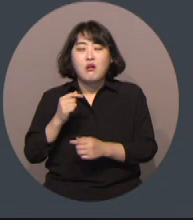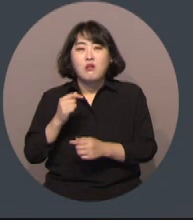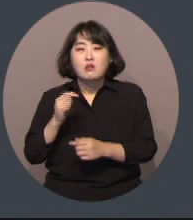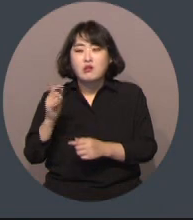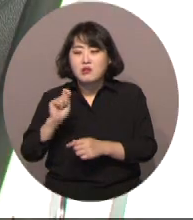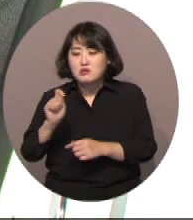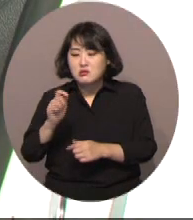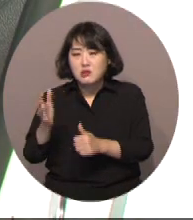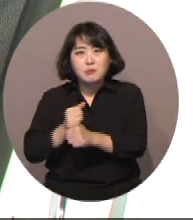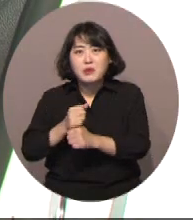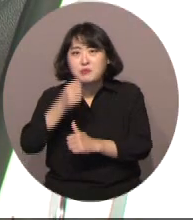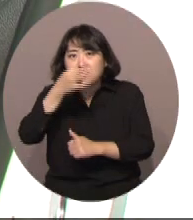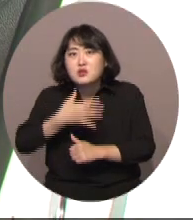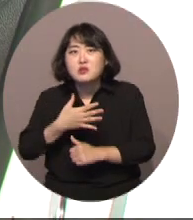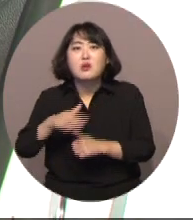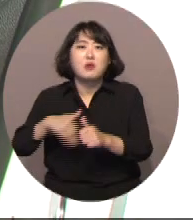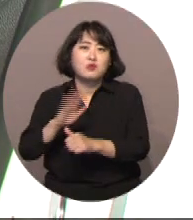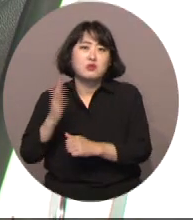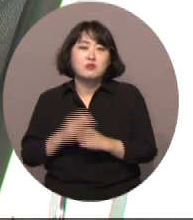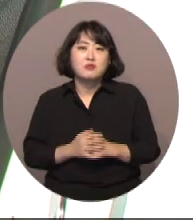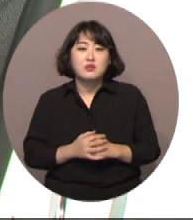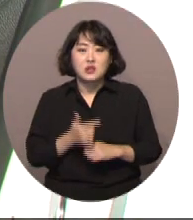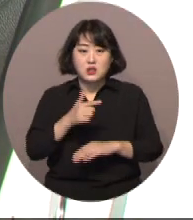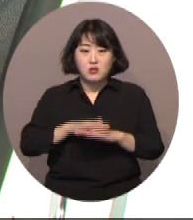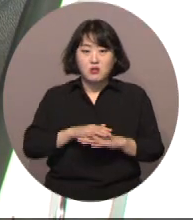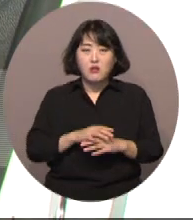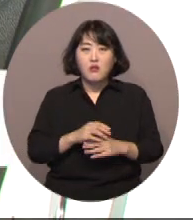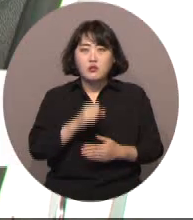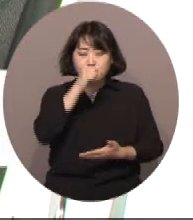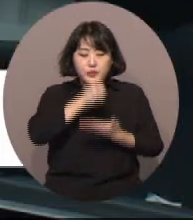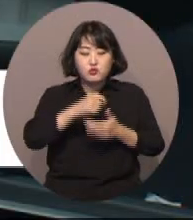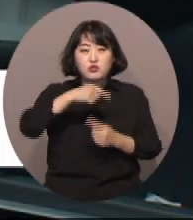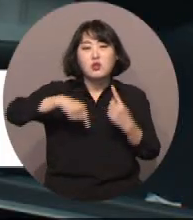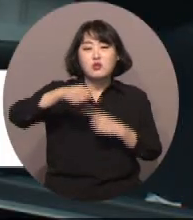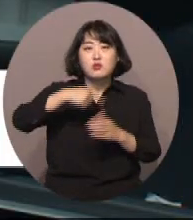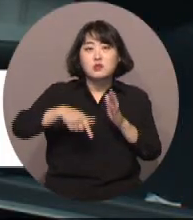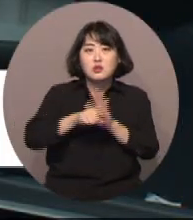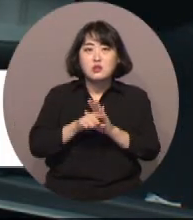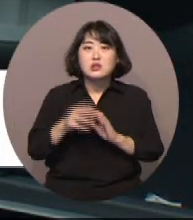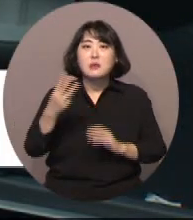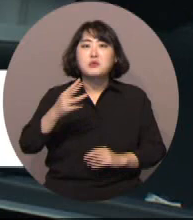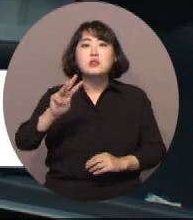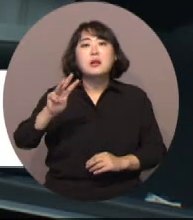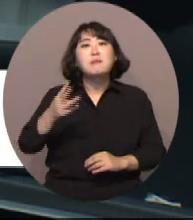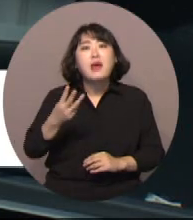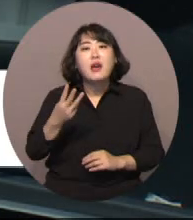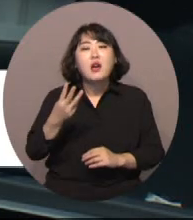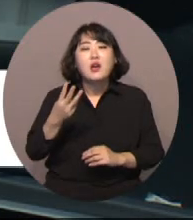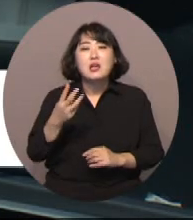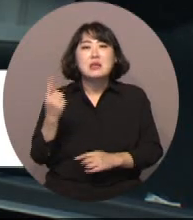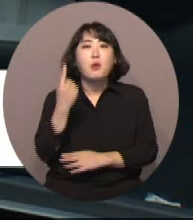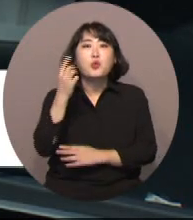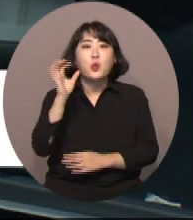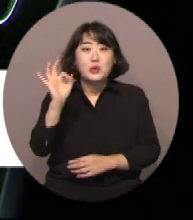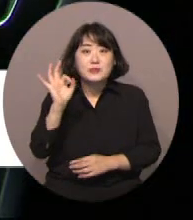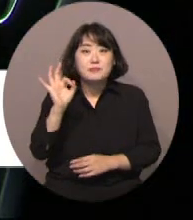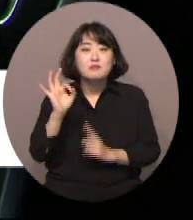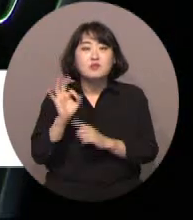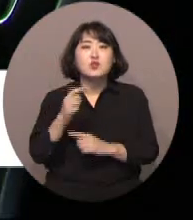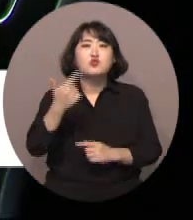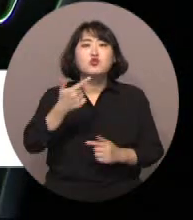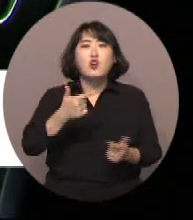빚어졌다는 겁니다. 대전 택시업계는 정상적인 운영을 위해선 현재 3,300원인 기본요금을